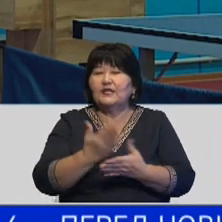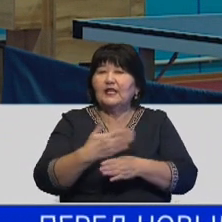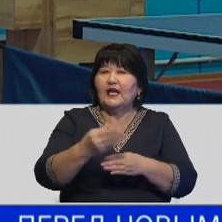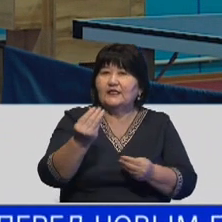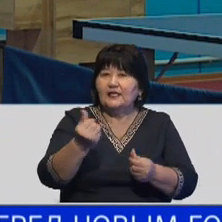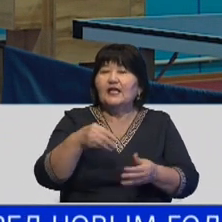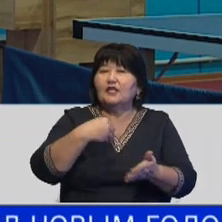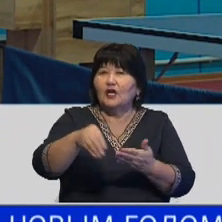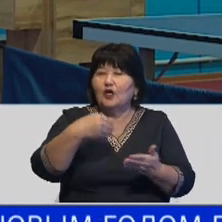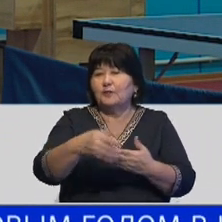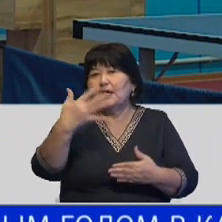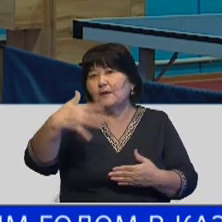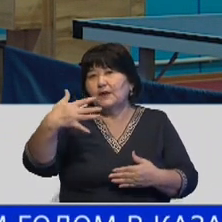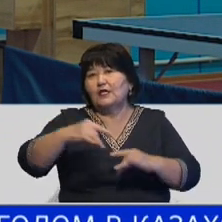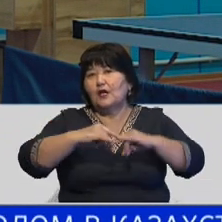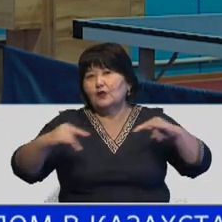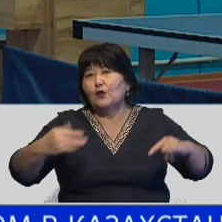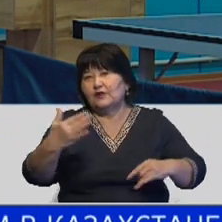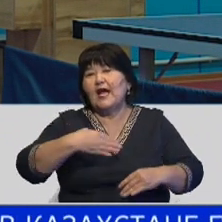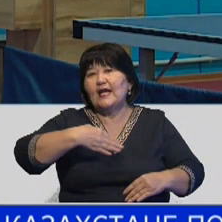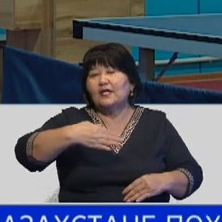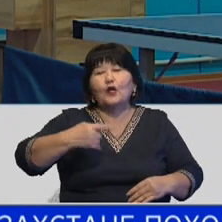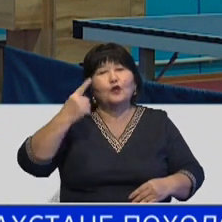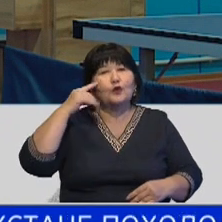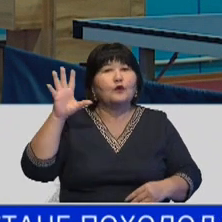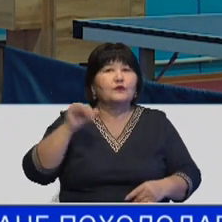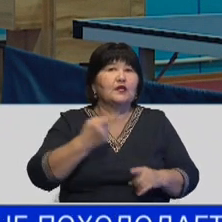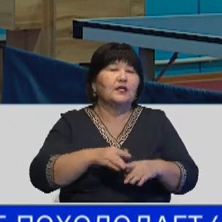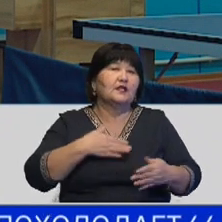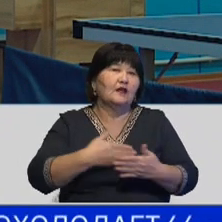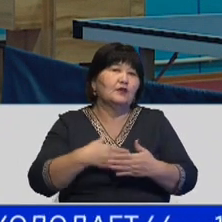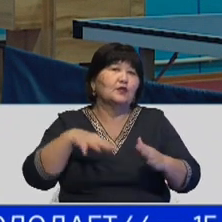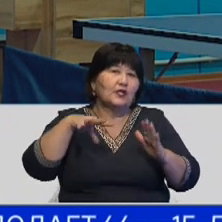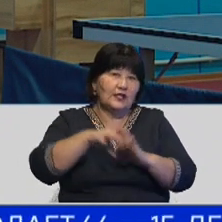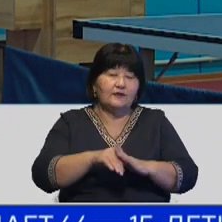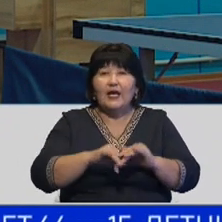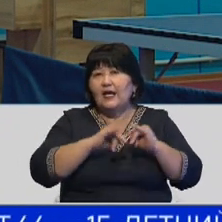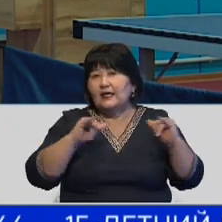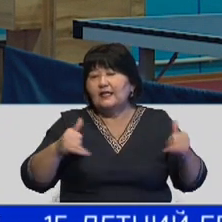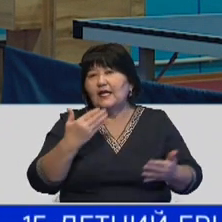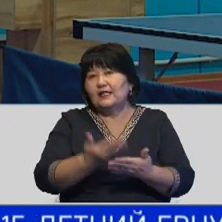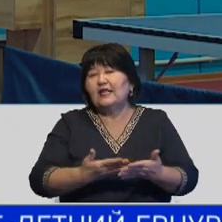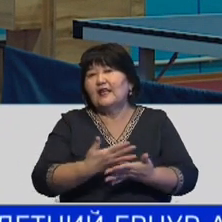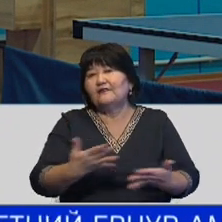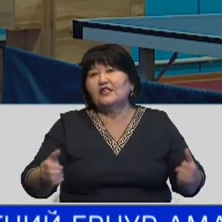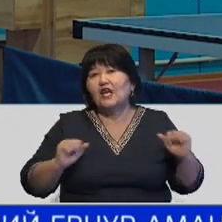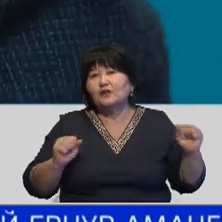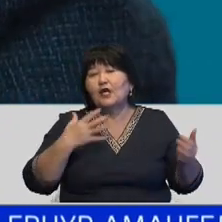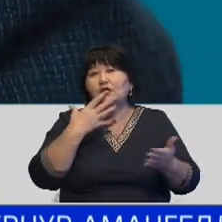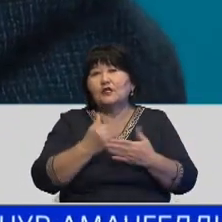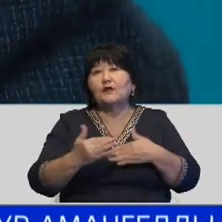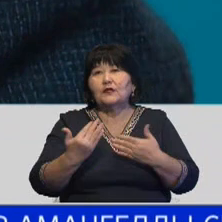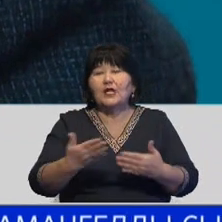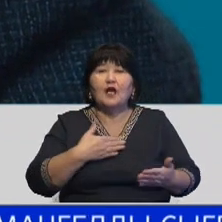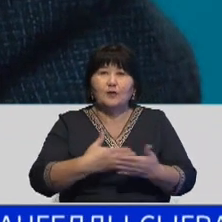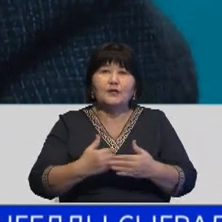средства на приобретение 50 столов для тенниса. Думаю, все это внесет свою лепту в развитие данного вида спорта. Со своей стороны